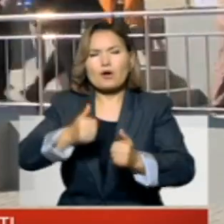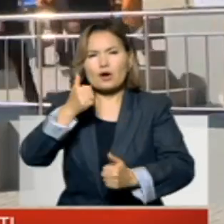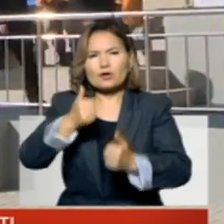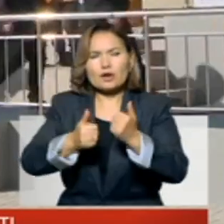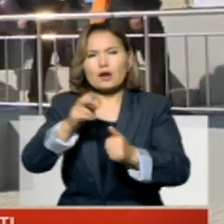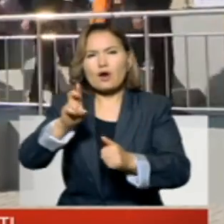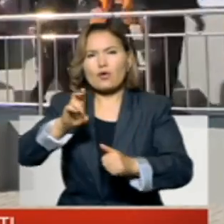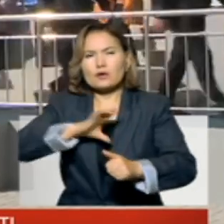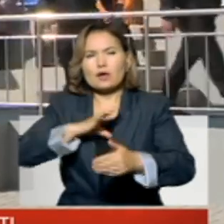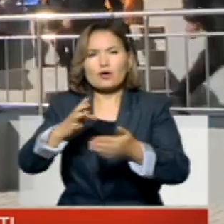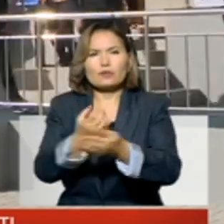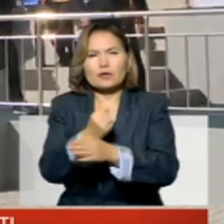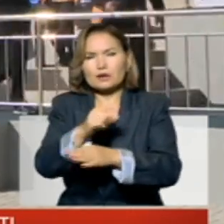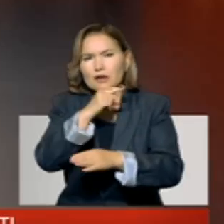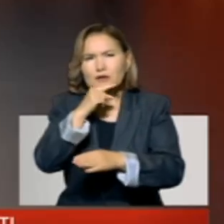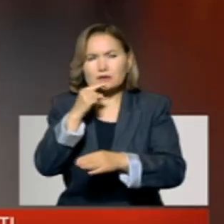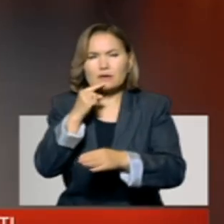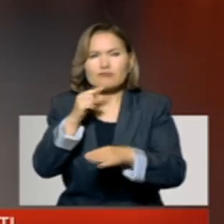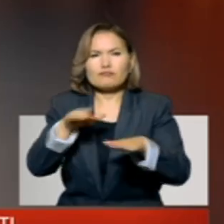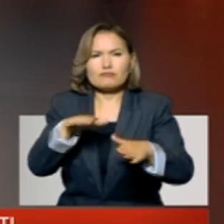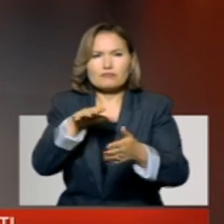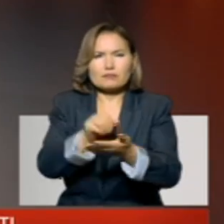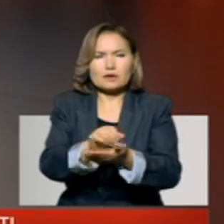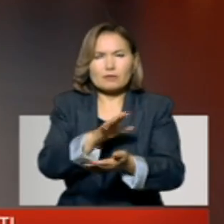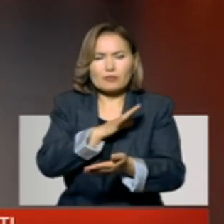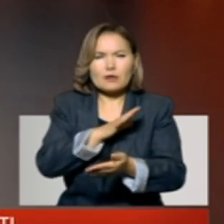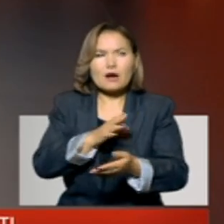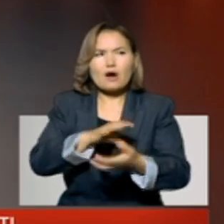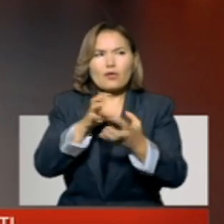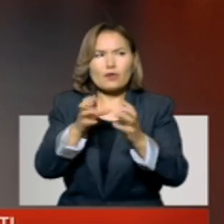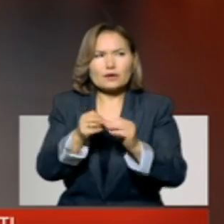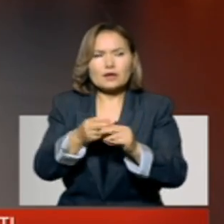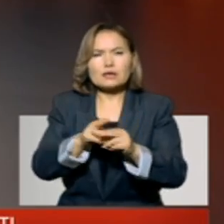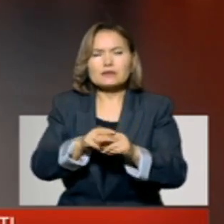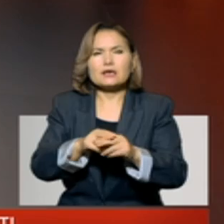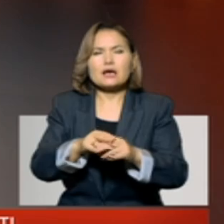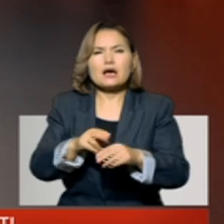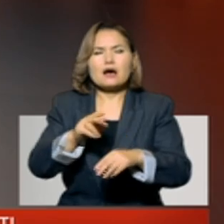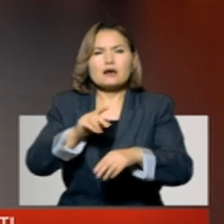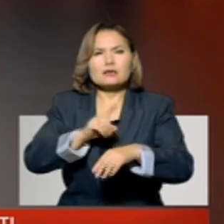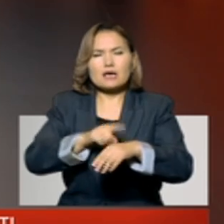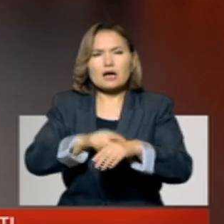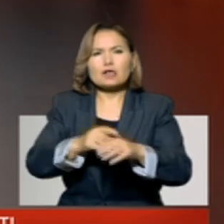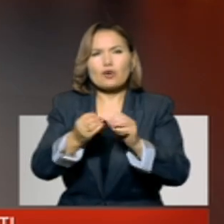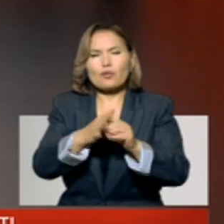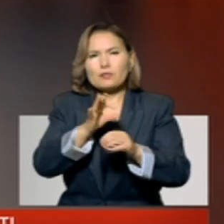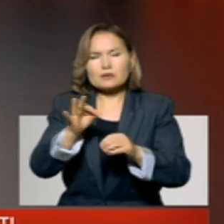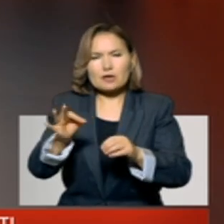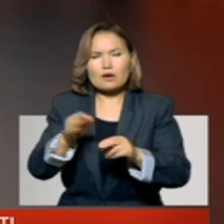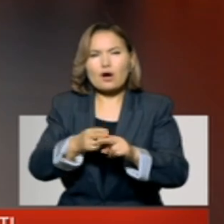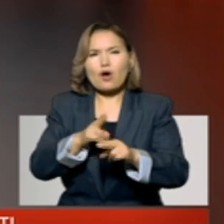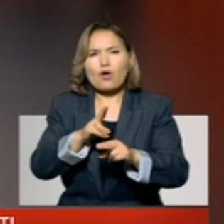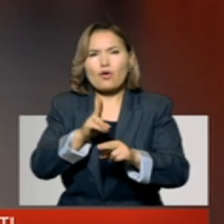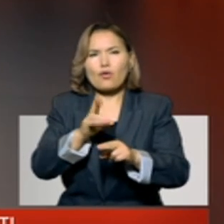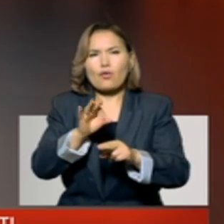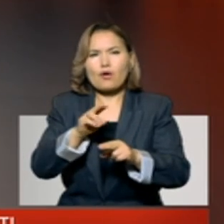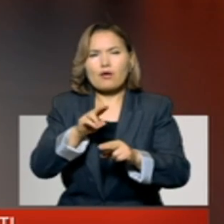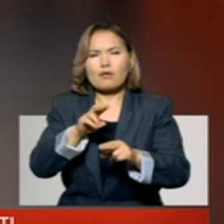қола жүлдегері атанды. Бұдан бөлек сағат 15:30-да Көкпірден